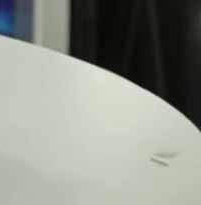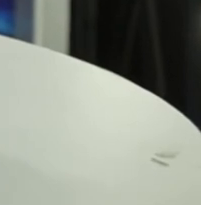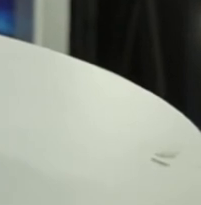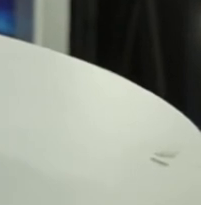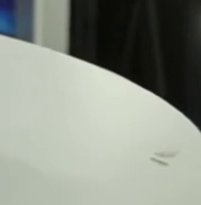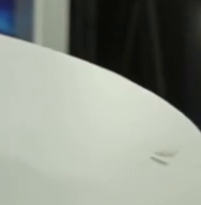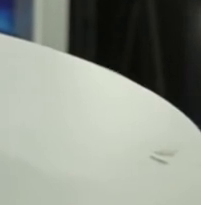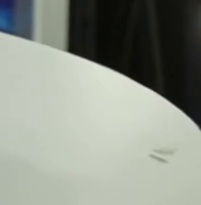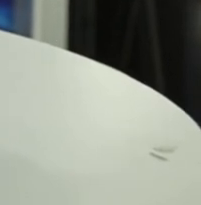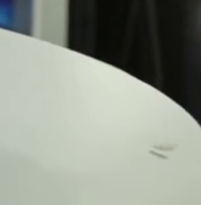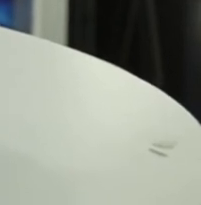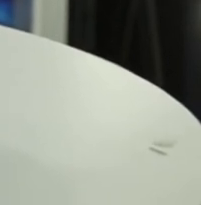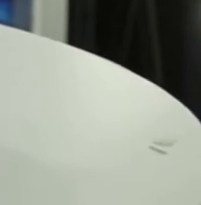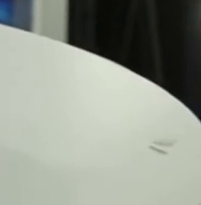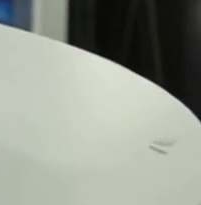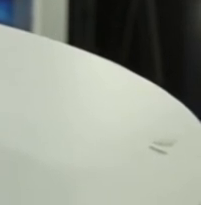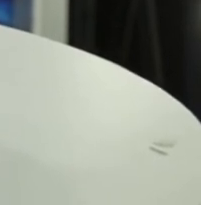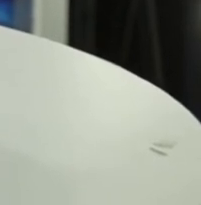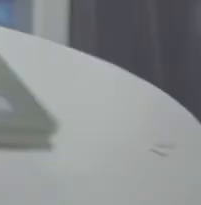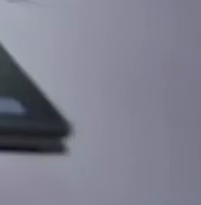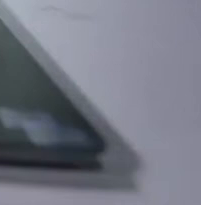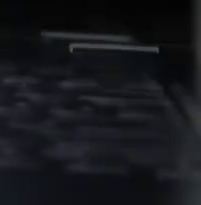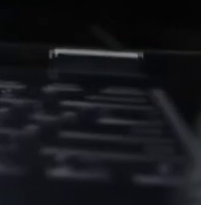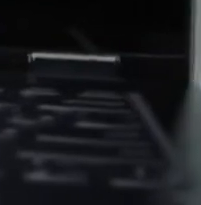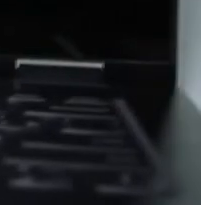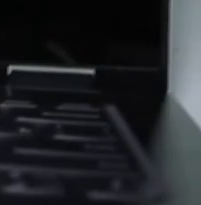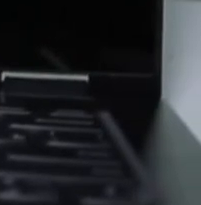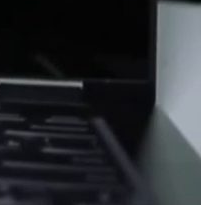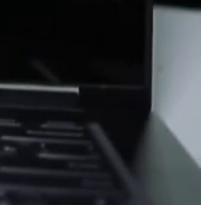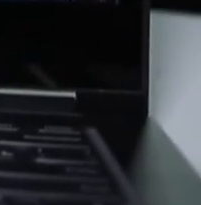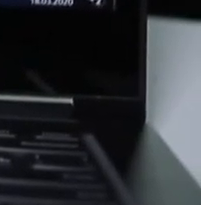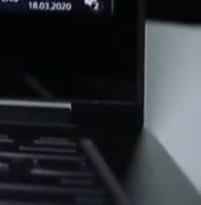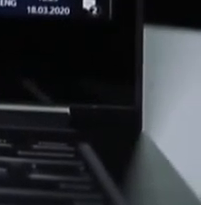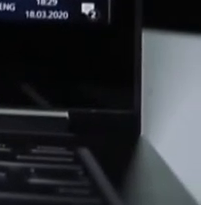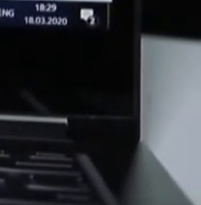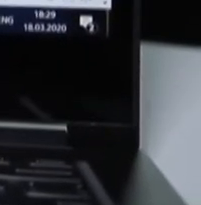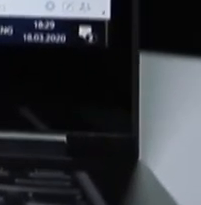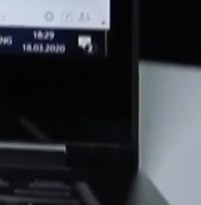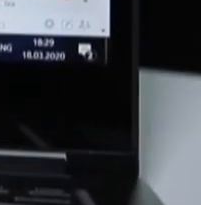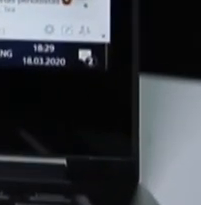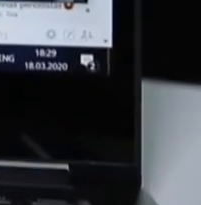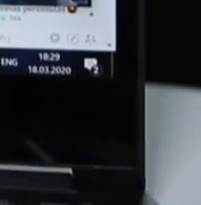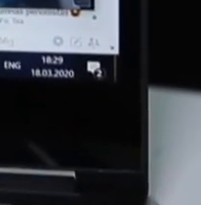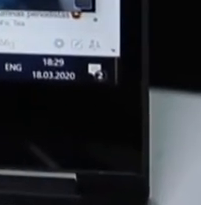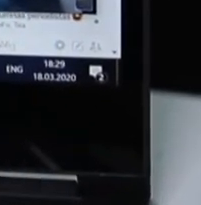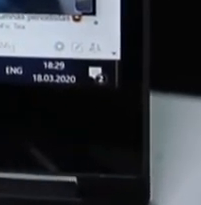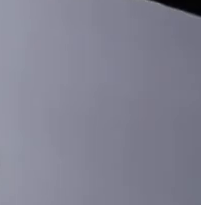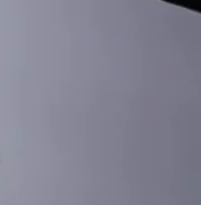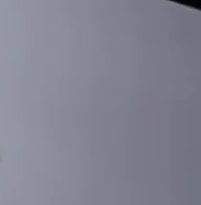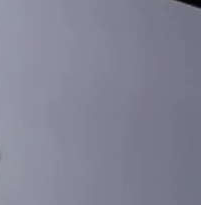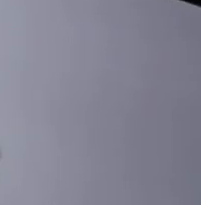აფთიაქი, თუ დაგჭირდება რამე, არაჩვენი არ სადაც გავდივართ აბსოლუტურად. სახში თამაშობთ, ხატავთ, ვაფერავთ, ვაწყობთ